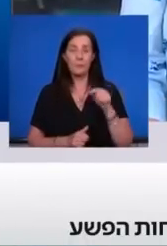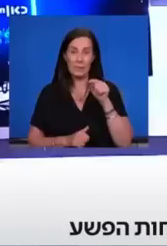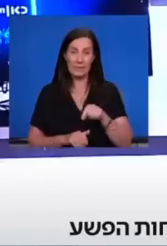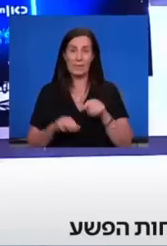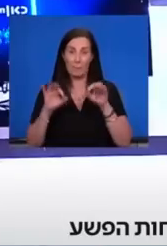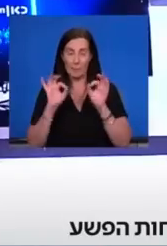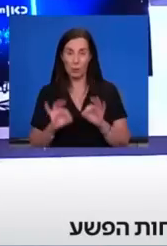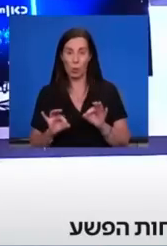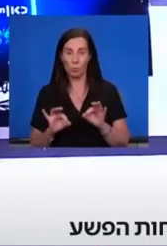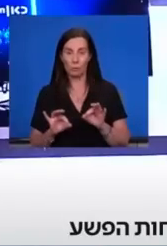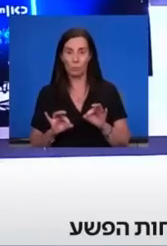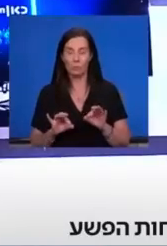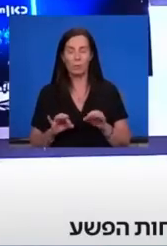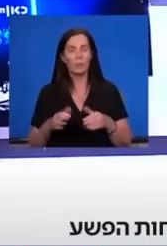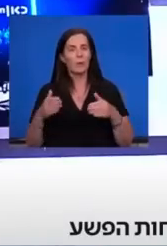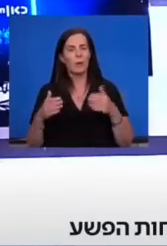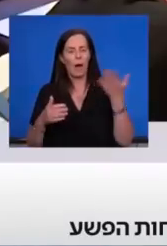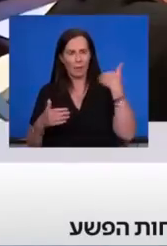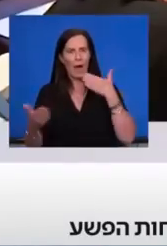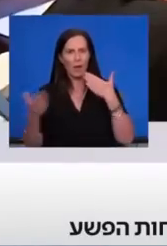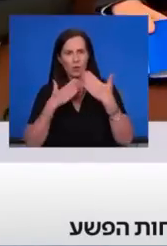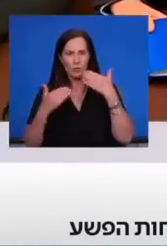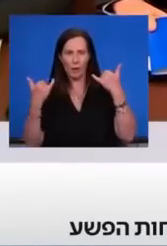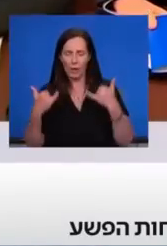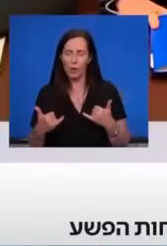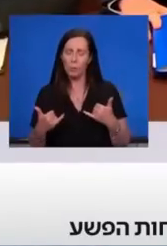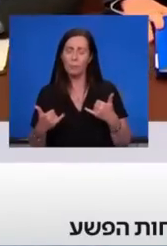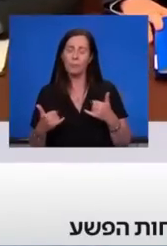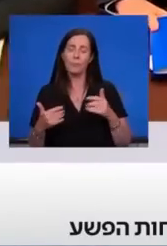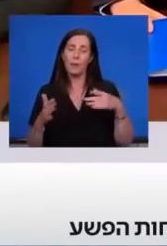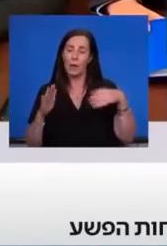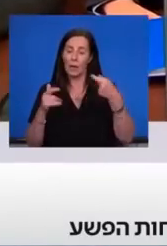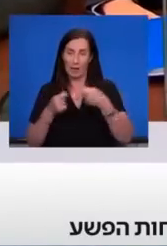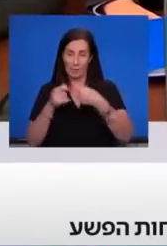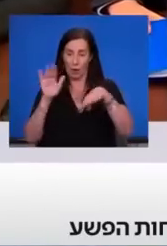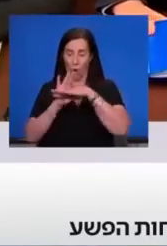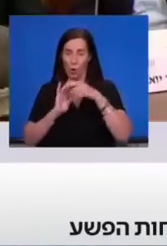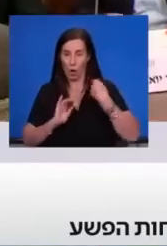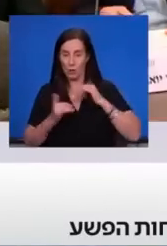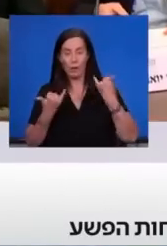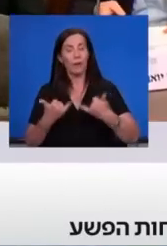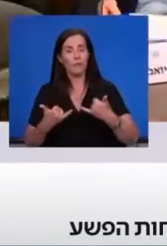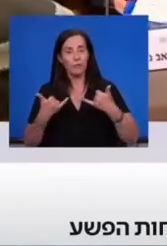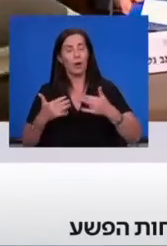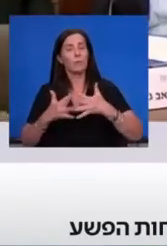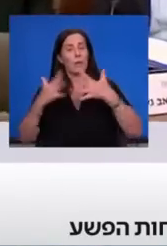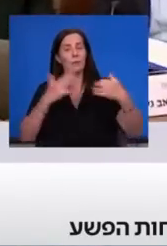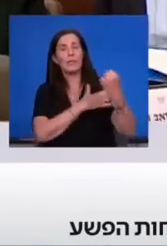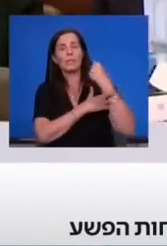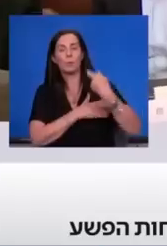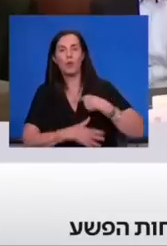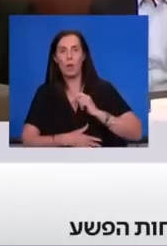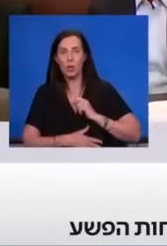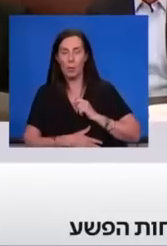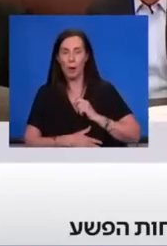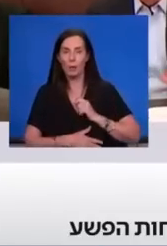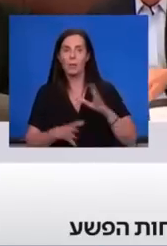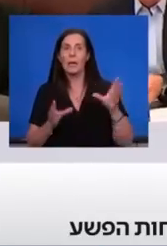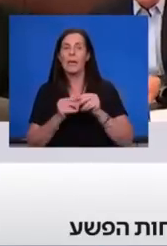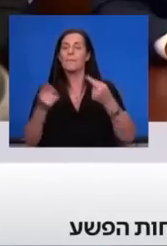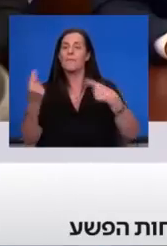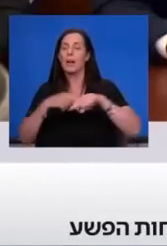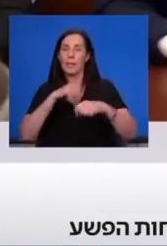בדיוק התמקדה הישיבה הזאת, כי לפי חוק השבק אפשר כבר להרחיב את סמכויותיו אם ועדת